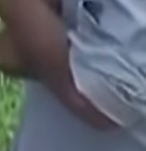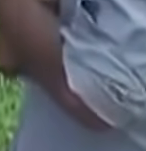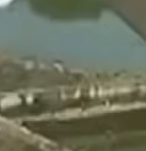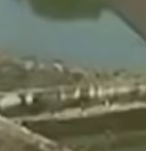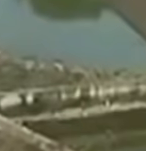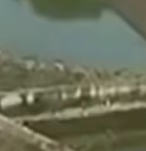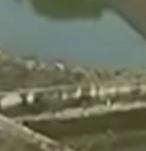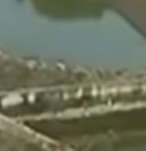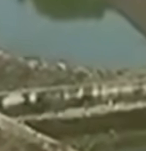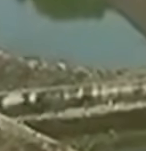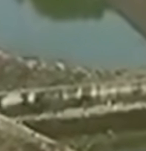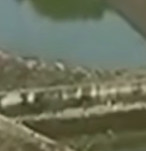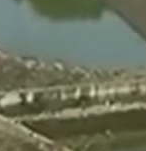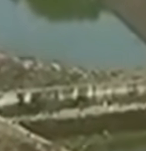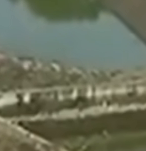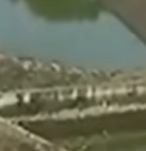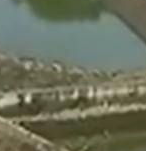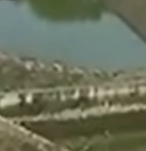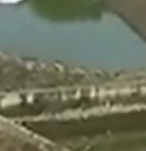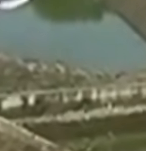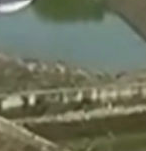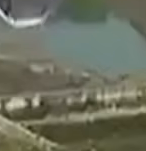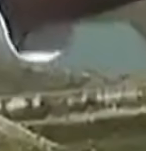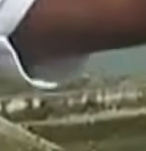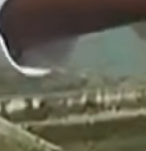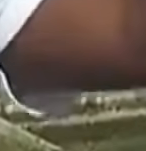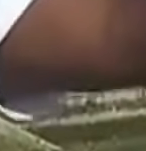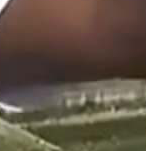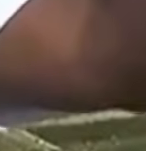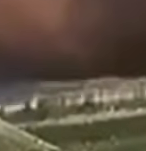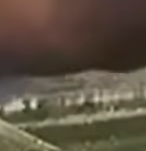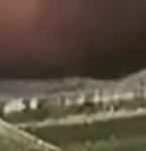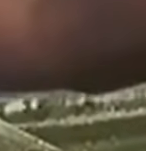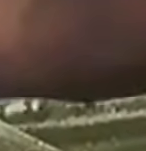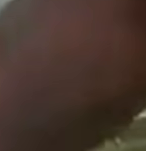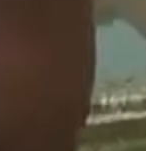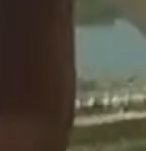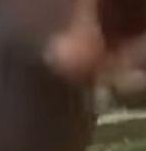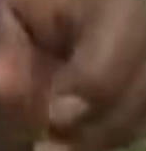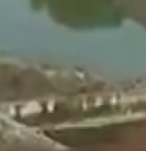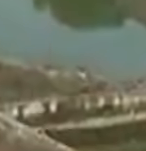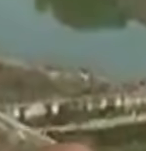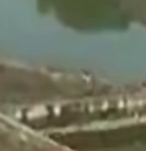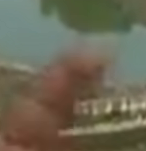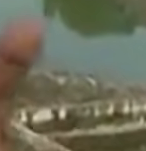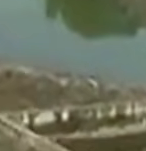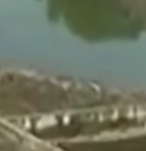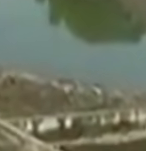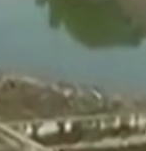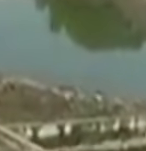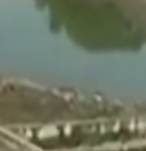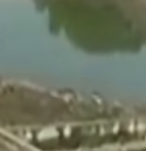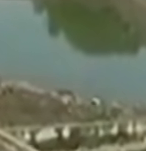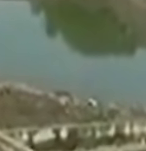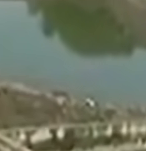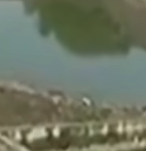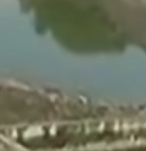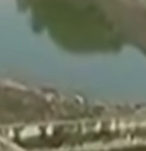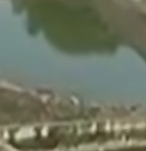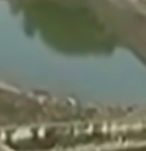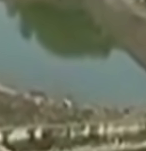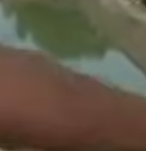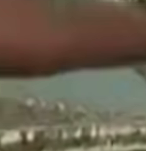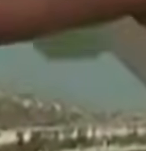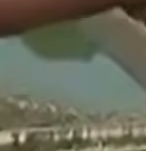නේ. මේක අයිති තියෙන්නේ පළාත් කුසිත වාරි මාර්ගයකට. පළාත් වාරි. This comes under the purview of the Provincial Irrigation Department. I do not know if